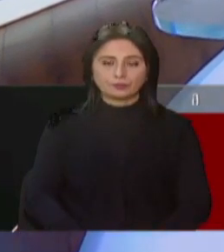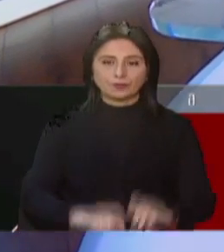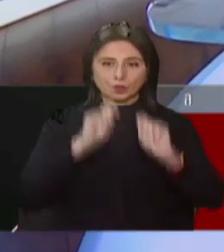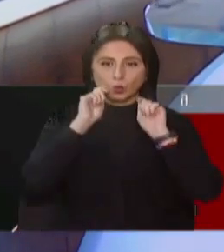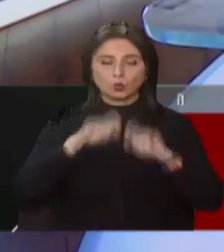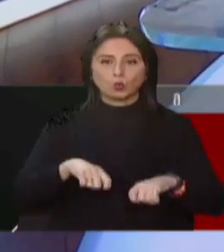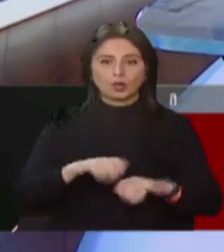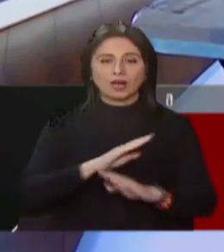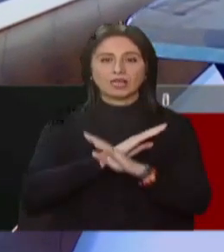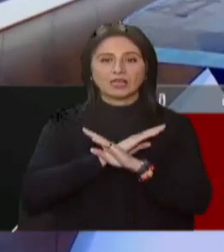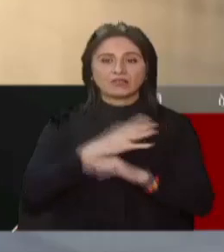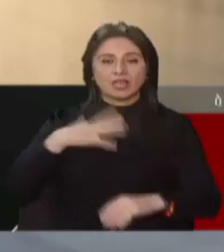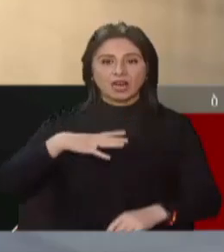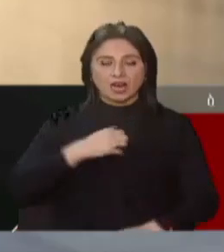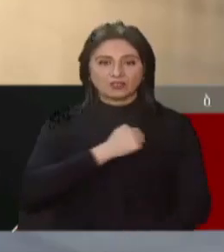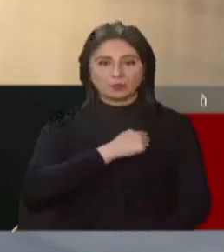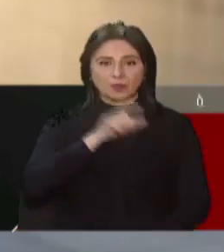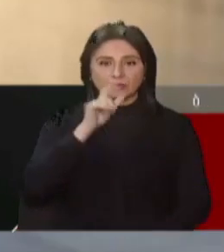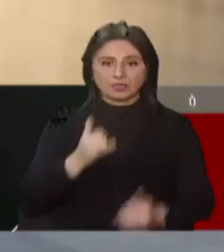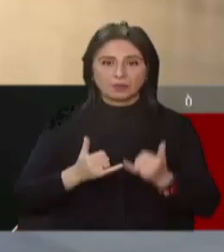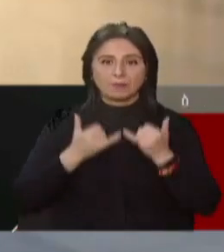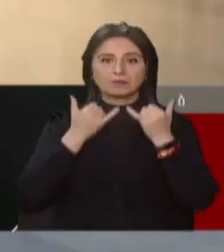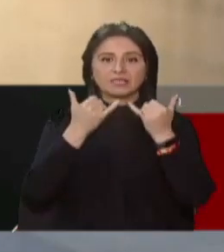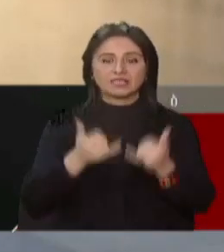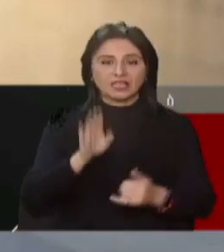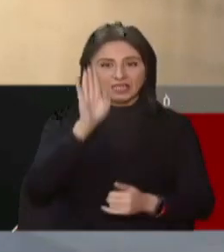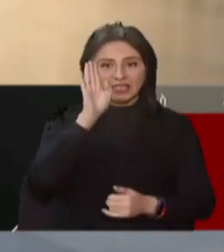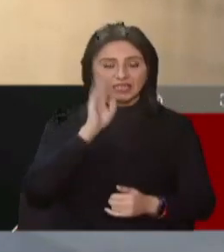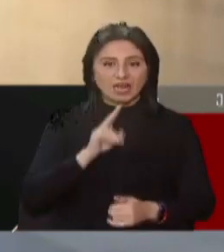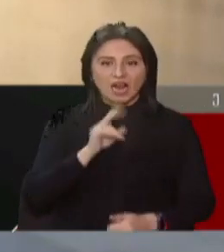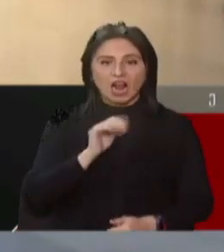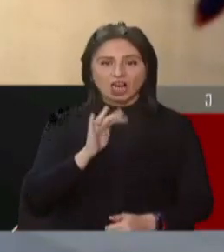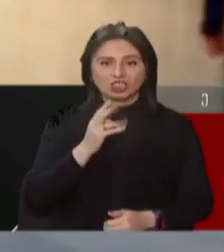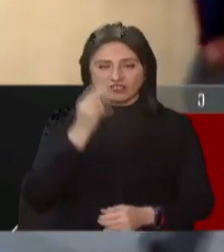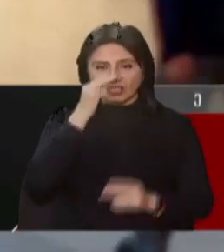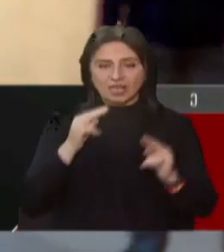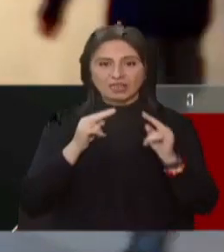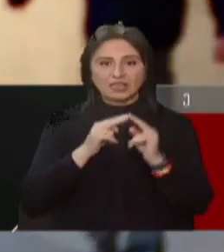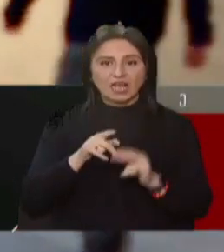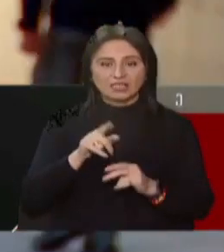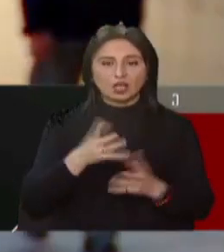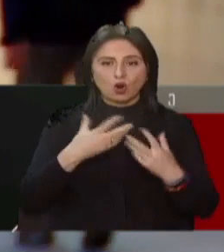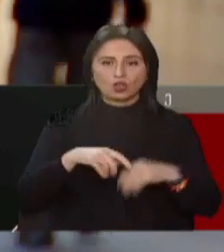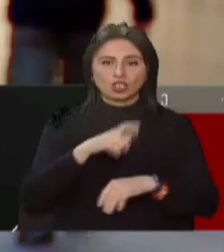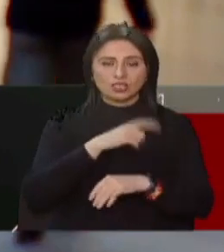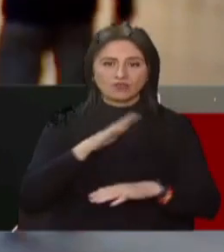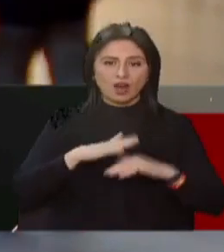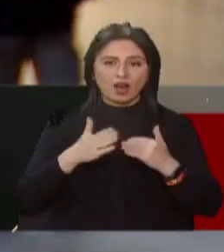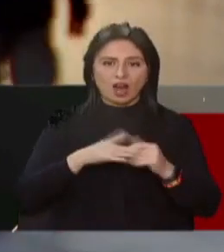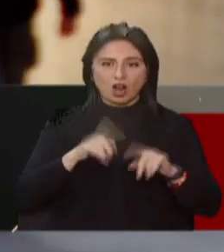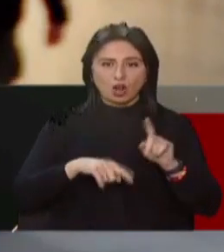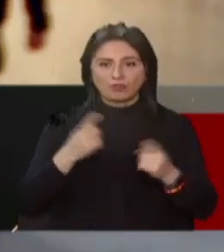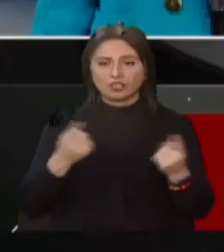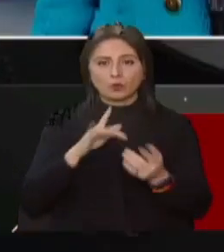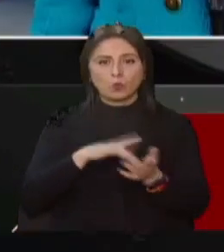Ucraina și Dagopoli cartoli mebzolistis pativis misagebat tilidan kashotis tazarshi igribebian misi ojakhis tsavrebi akhloblebi